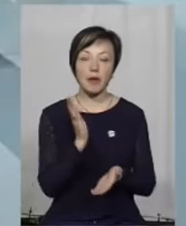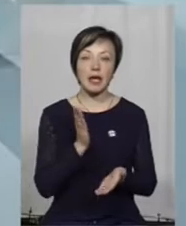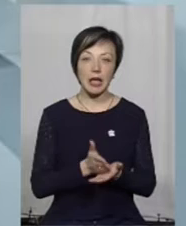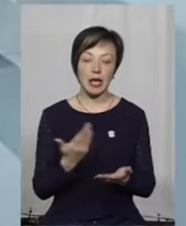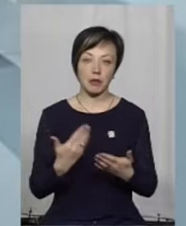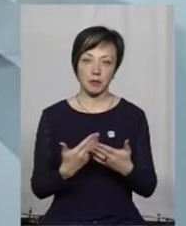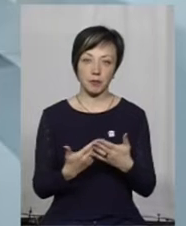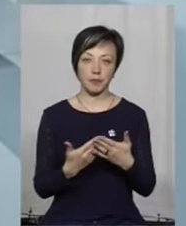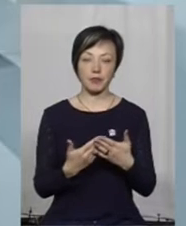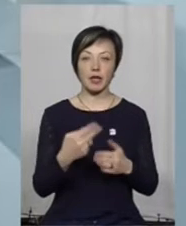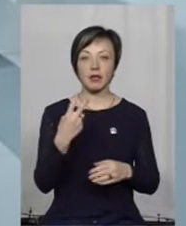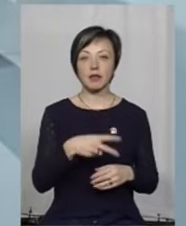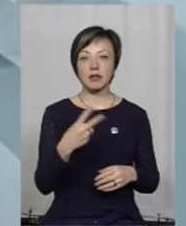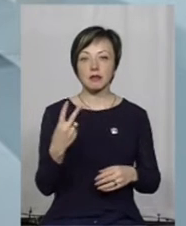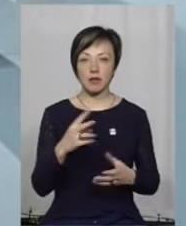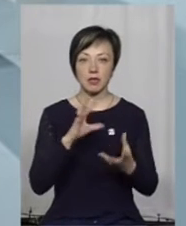є